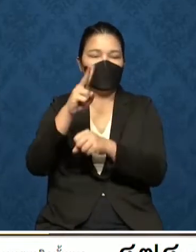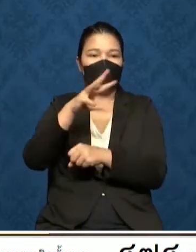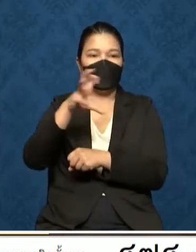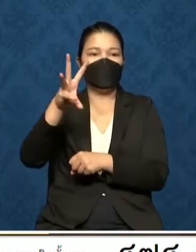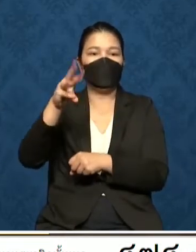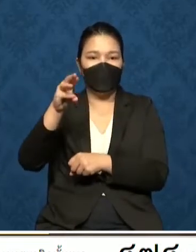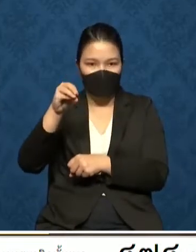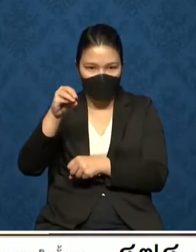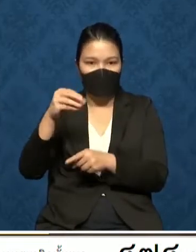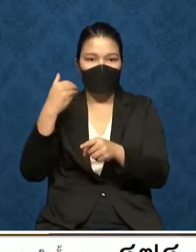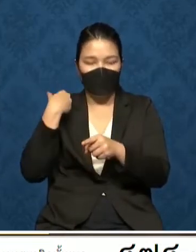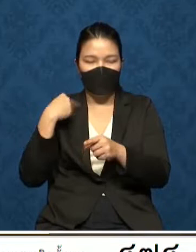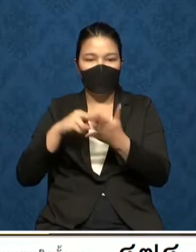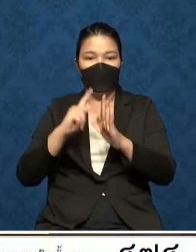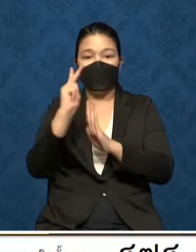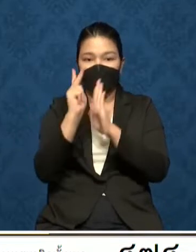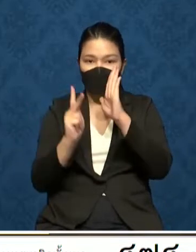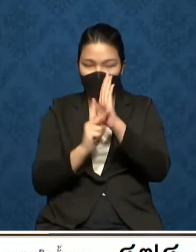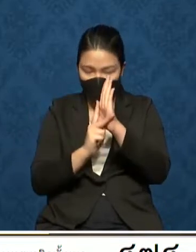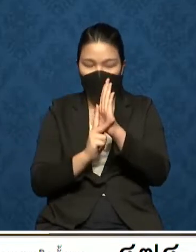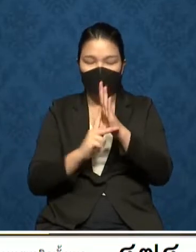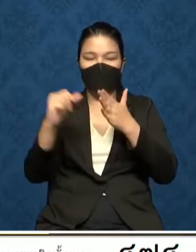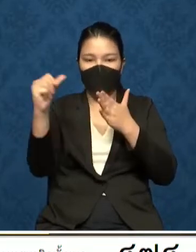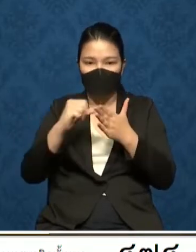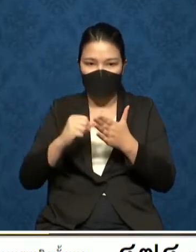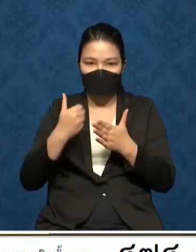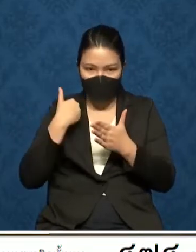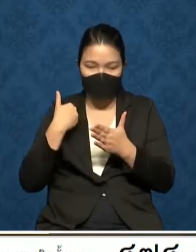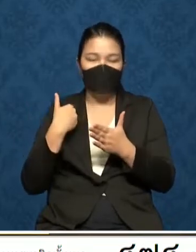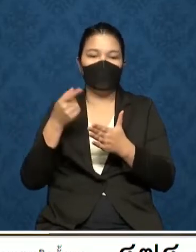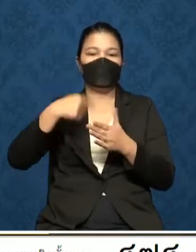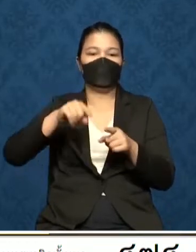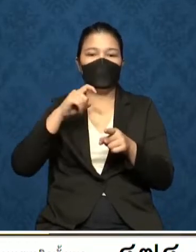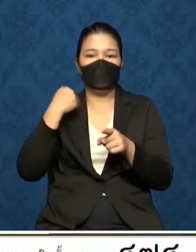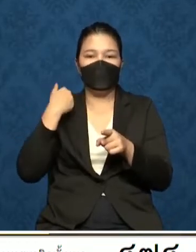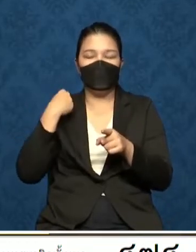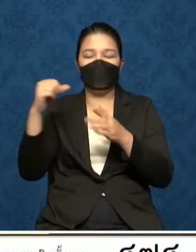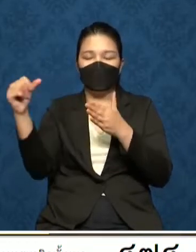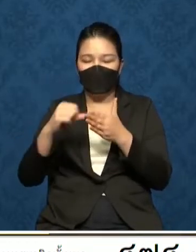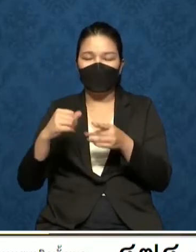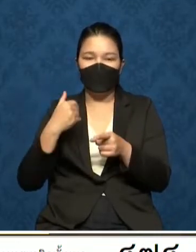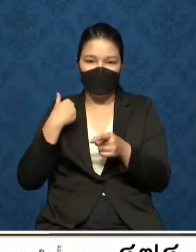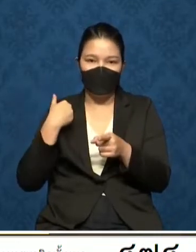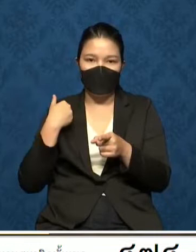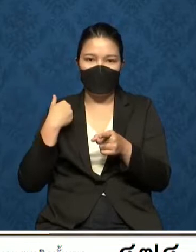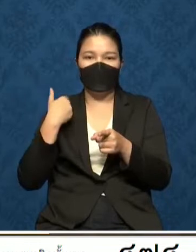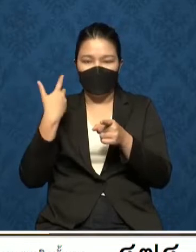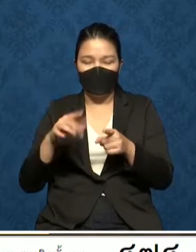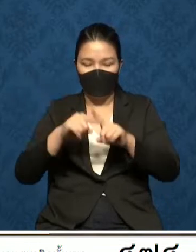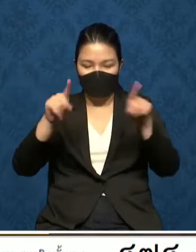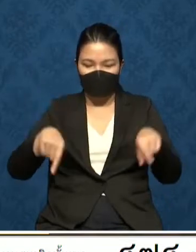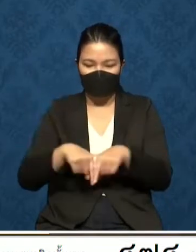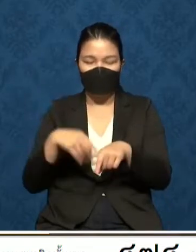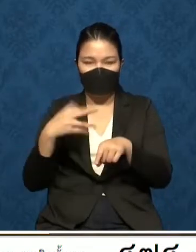นะครับก็มีการปรับปรุงกฎหมายในสมัยคสช.นะครับร่างพรบ.ฉบับนี้นะครับพรรคประชาธิ